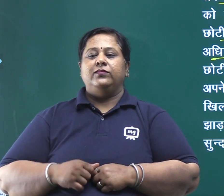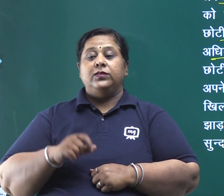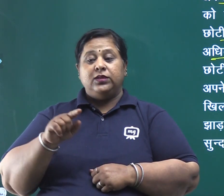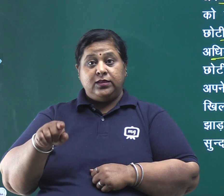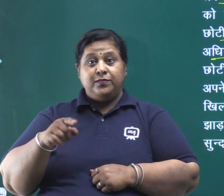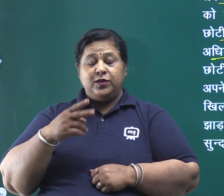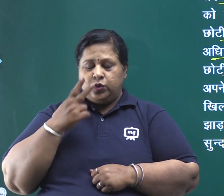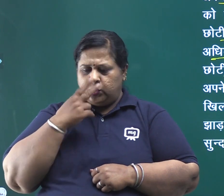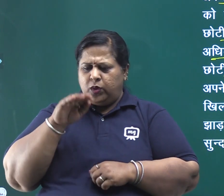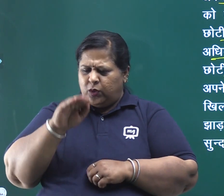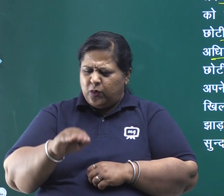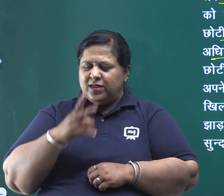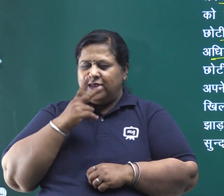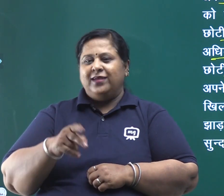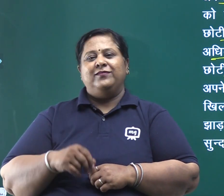सबसे छोटी होने से